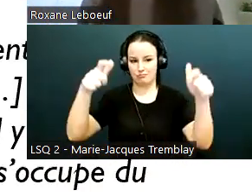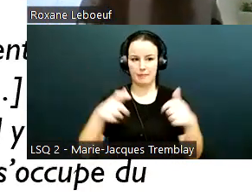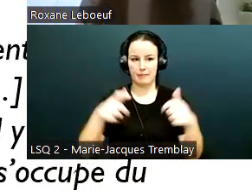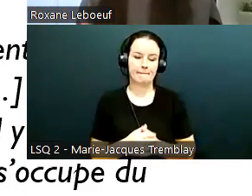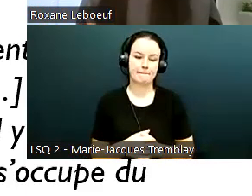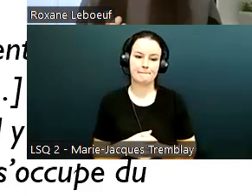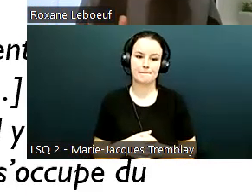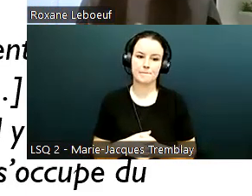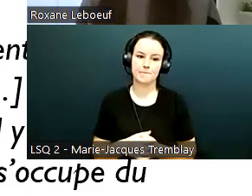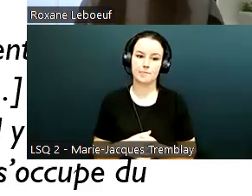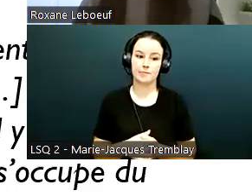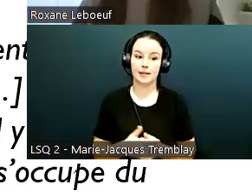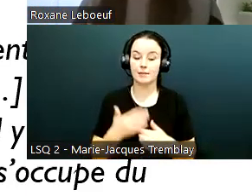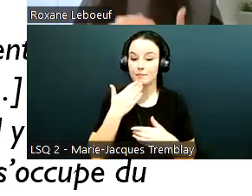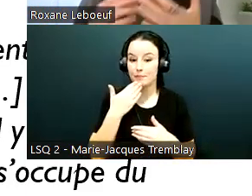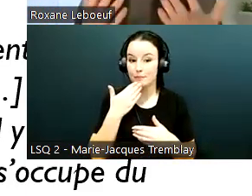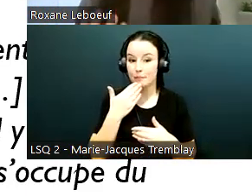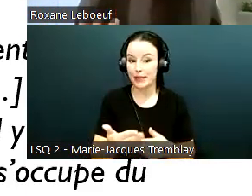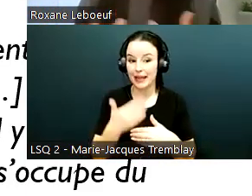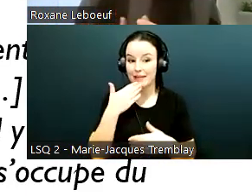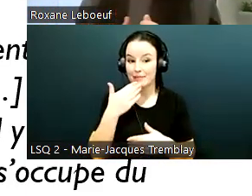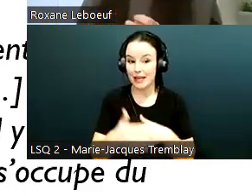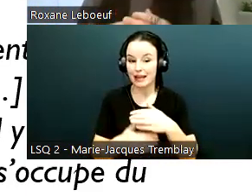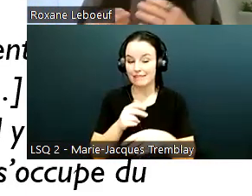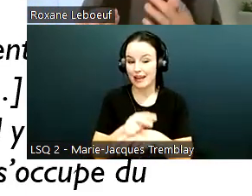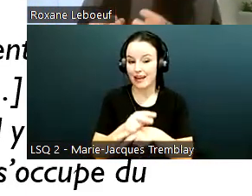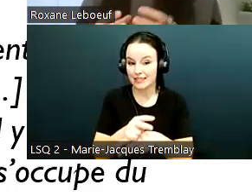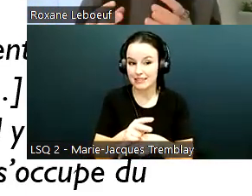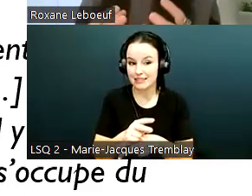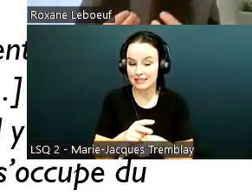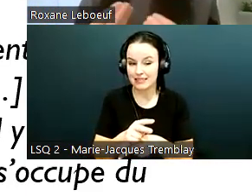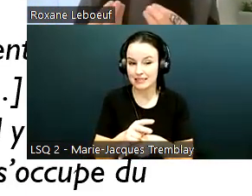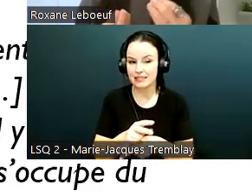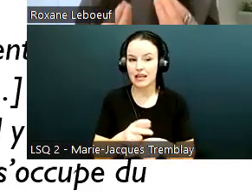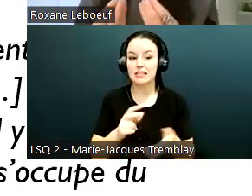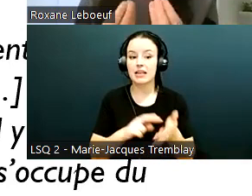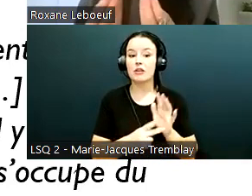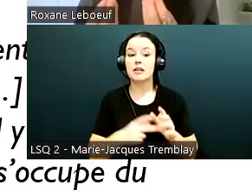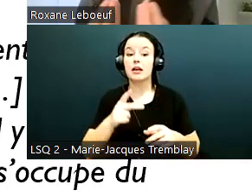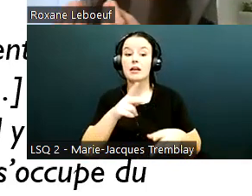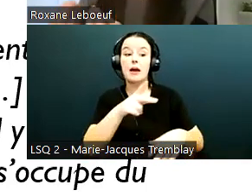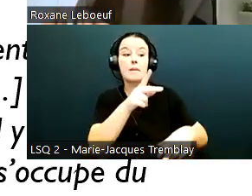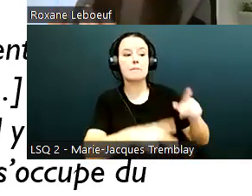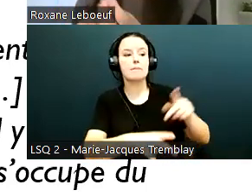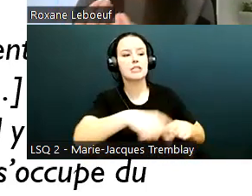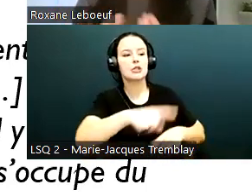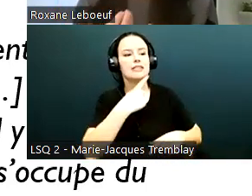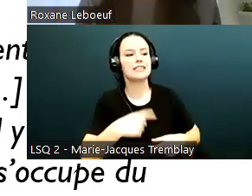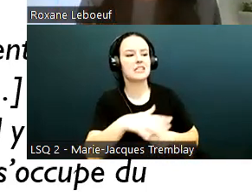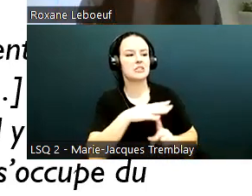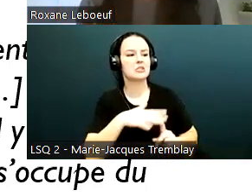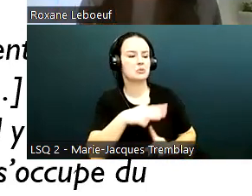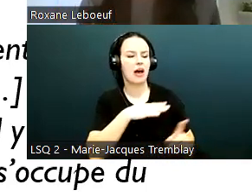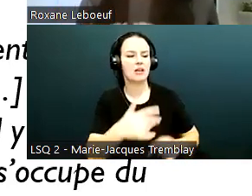Maintenant, qu'est-ce que la bienveillance? Dans les entrevues, autant les gens étaient capables de nommer quelques situations d'intolérance